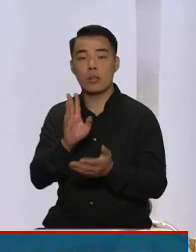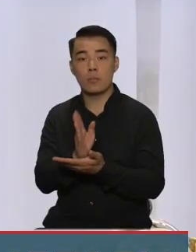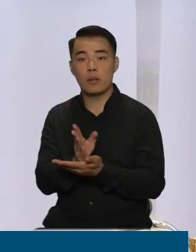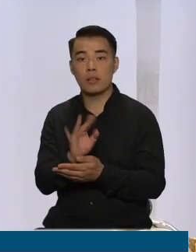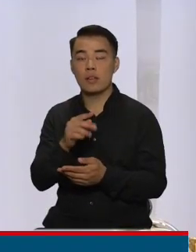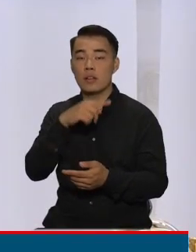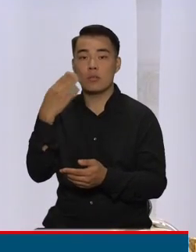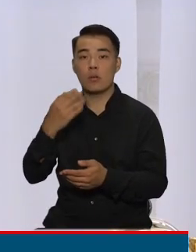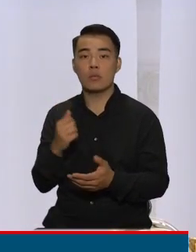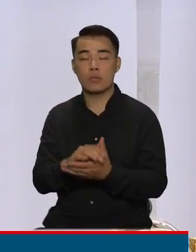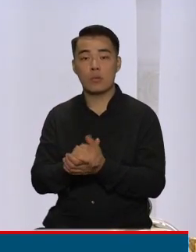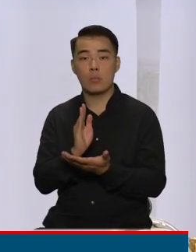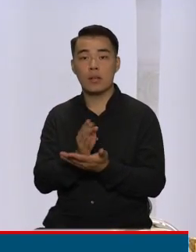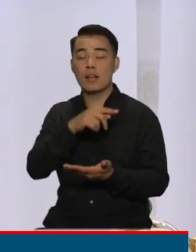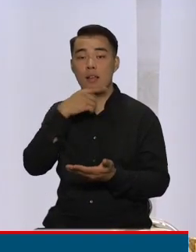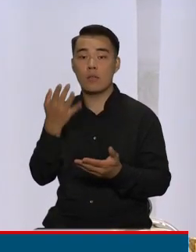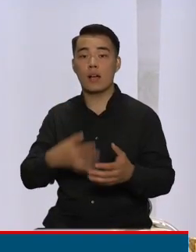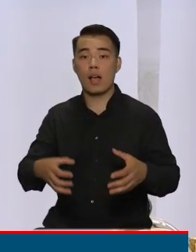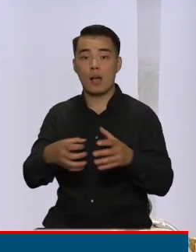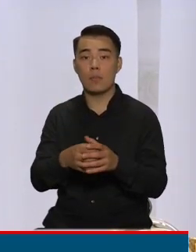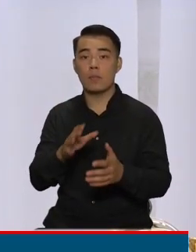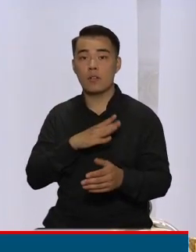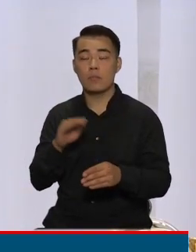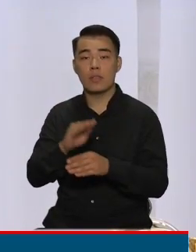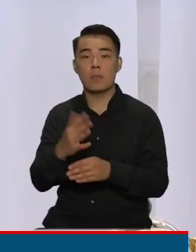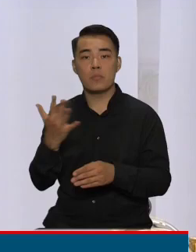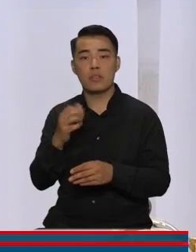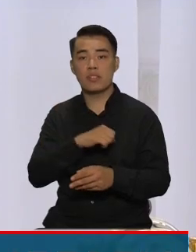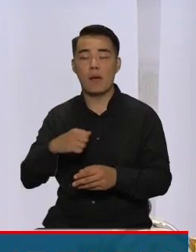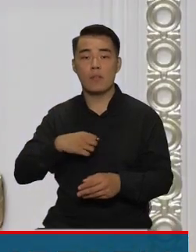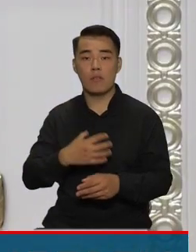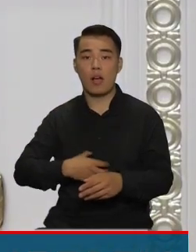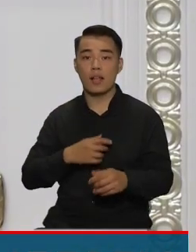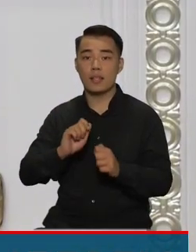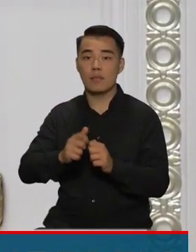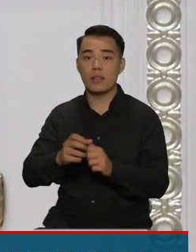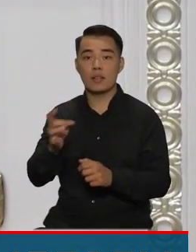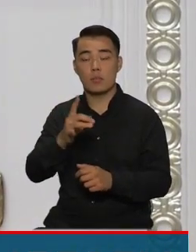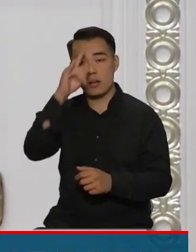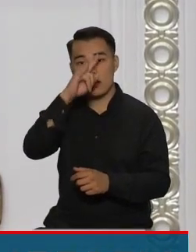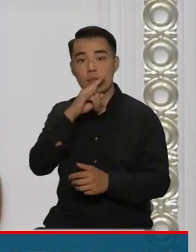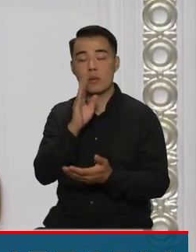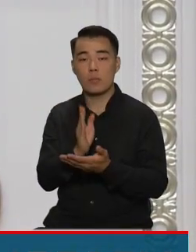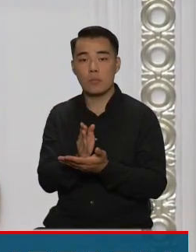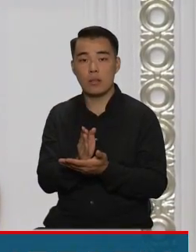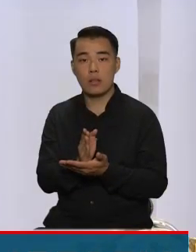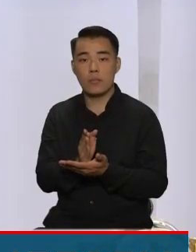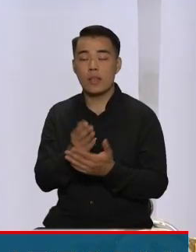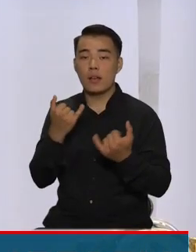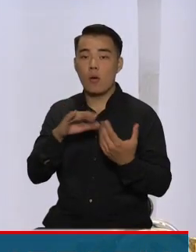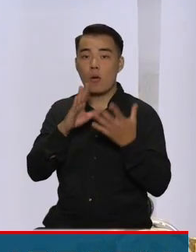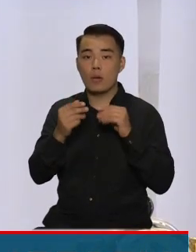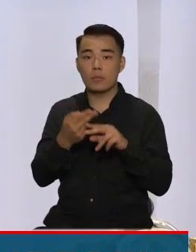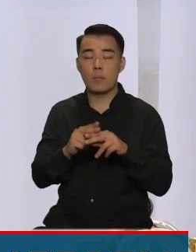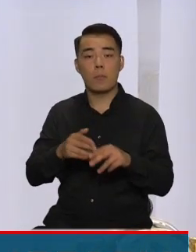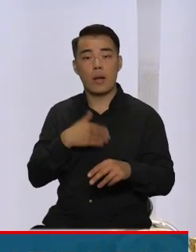де іс ілгері. Российские компании стабильно входят в пятерку ключевых инвесторов Республики Казахстан. Ресей компаниялары